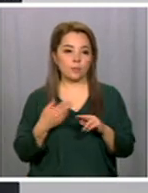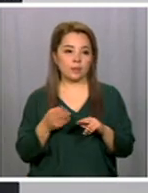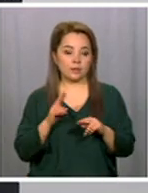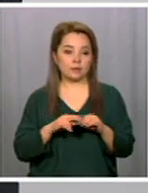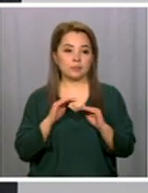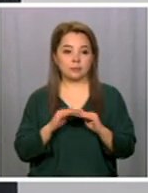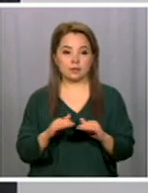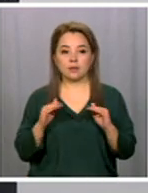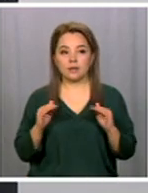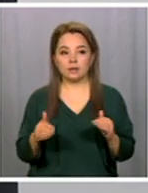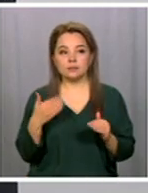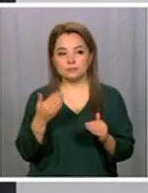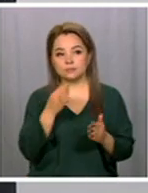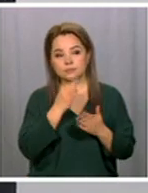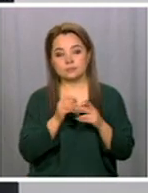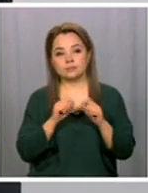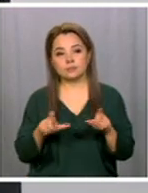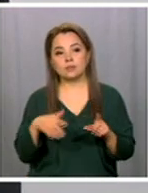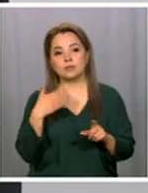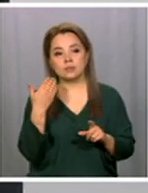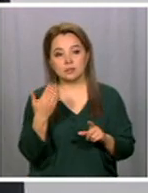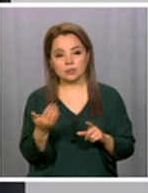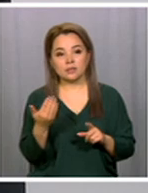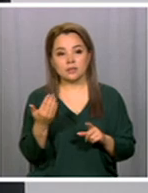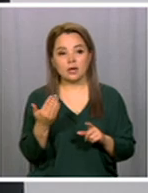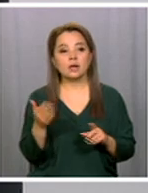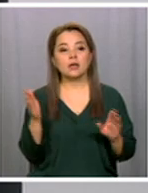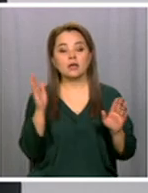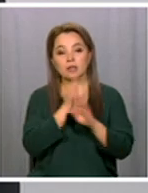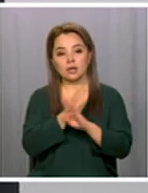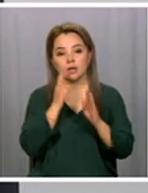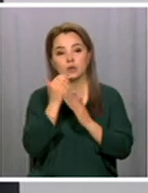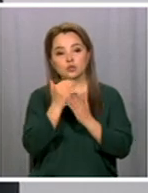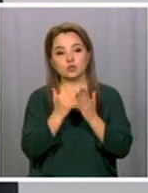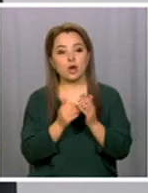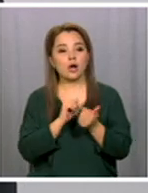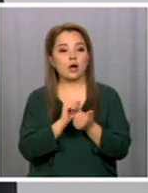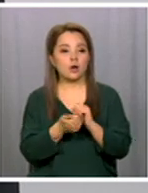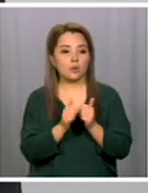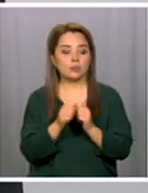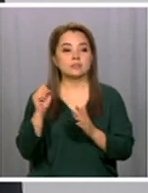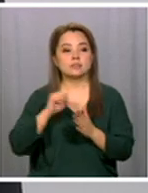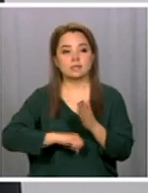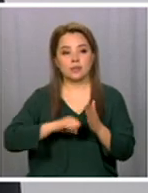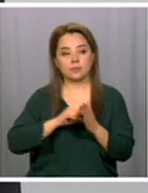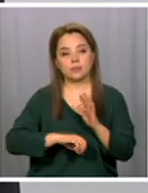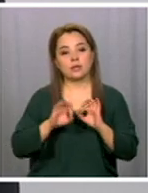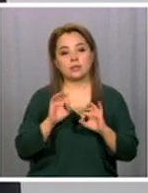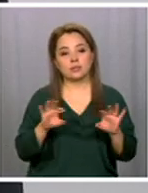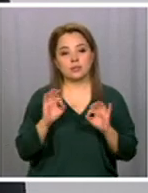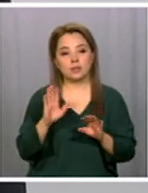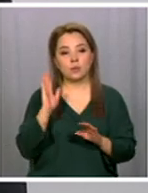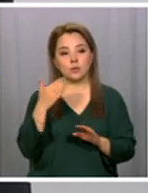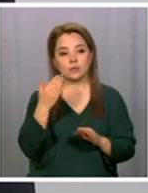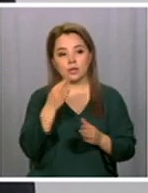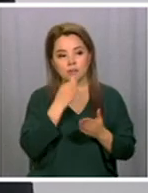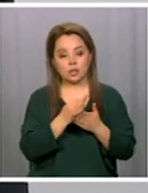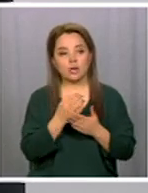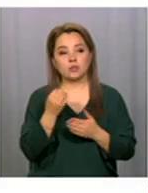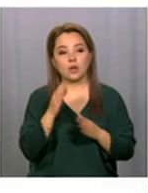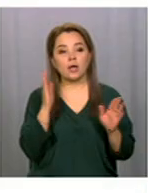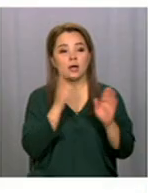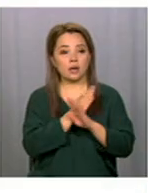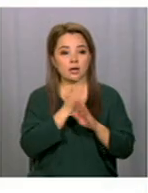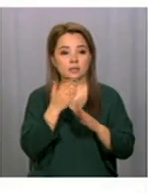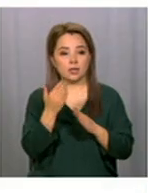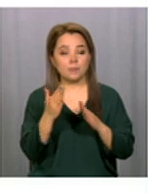Балалар, бүгін сабақта сіздер экожүйенің ауысымдарының себептерін сипаттайсыздар. және